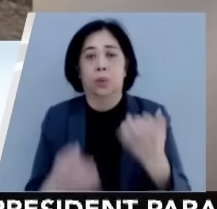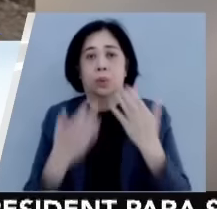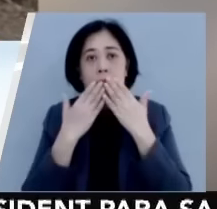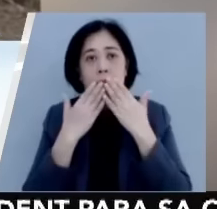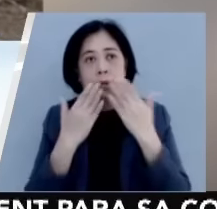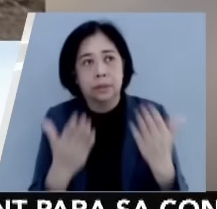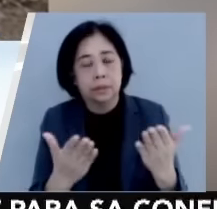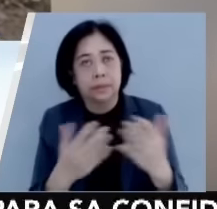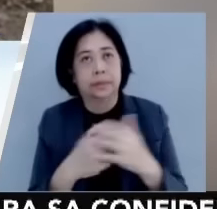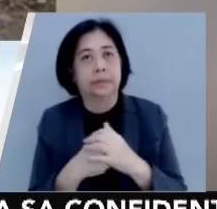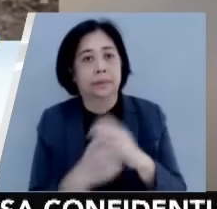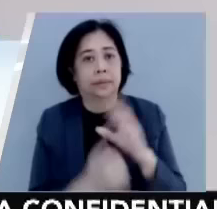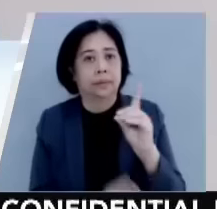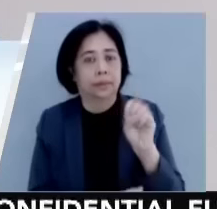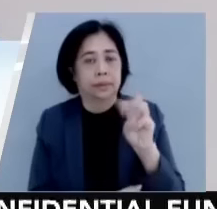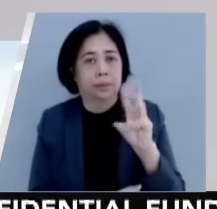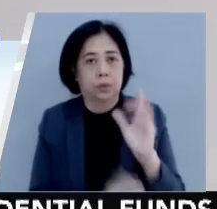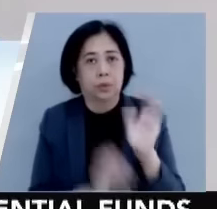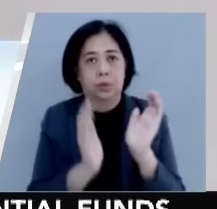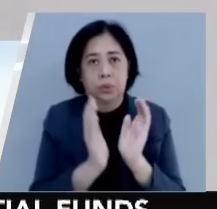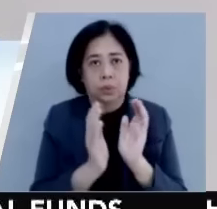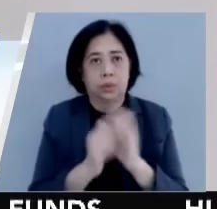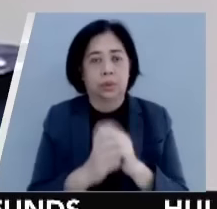the SWD, the US,